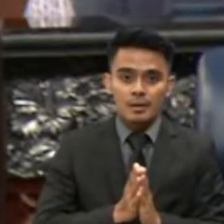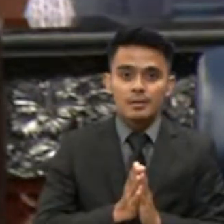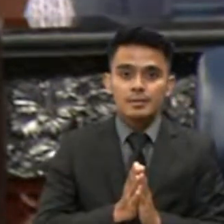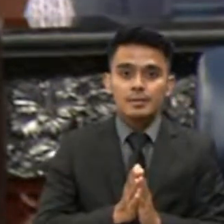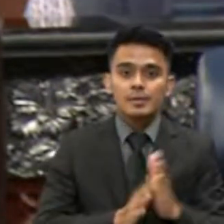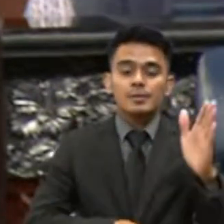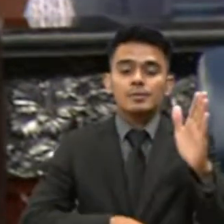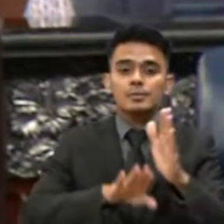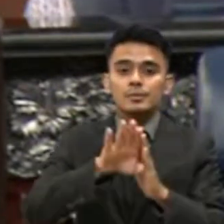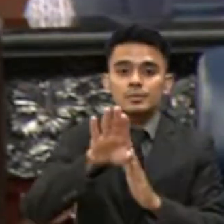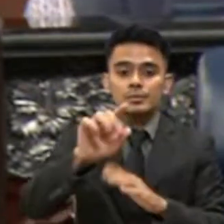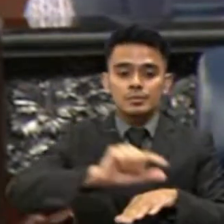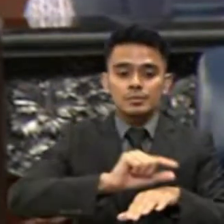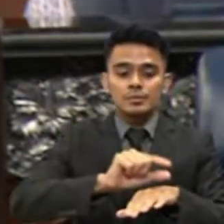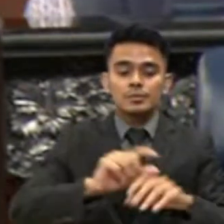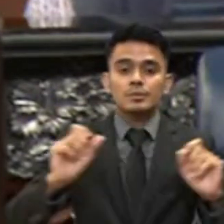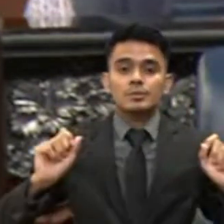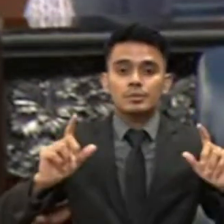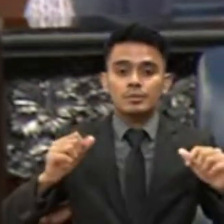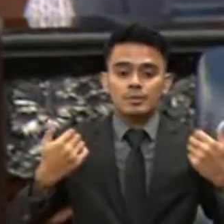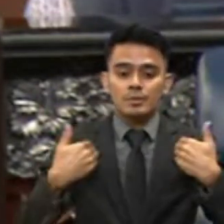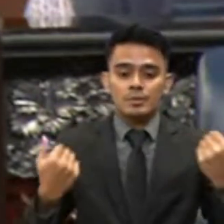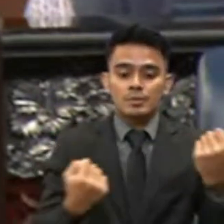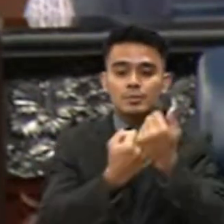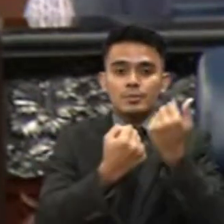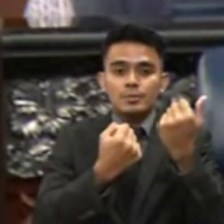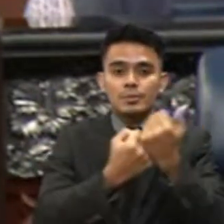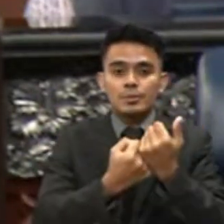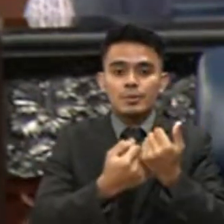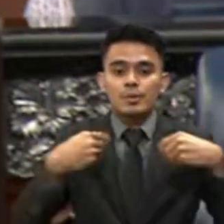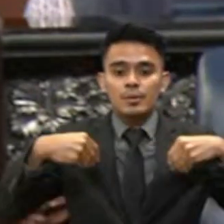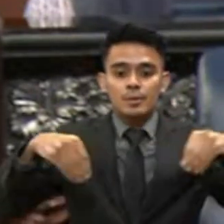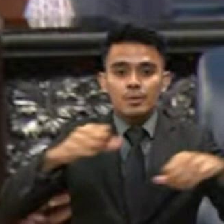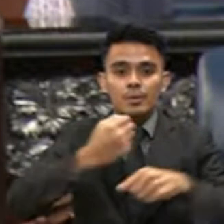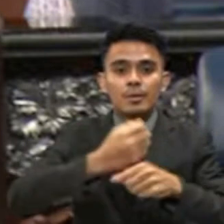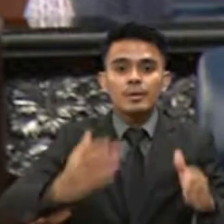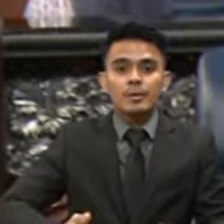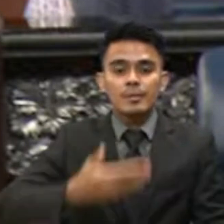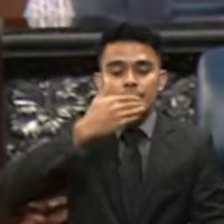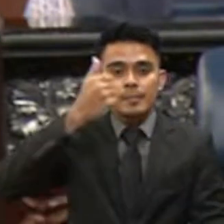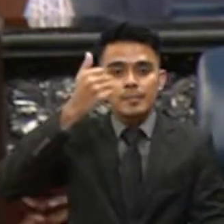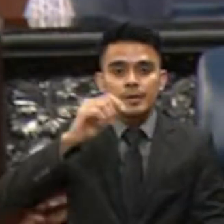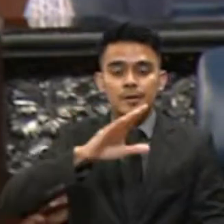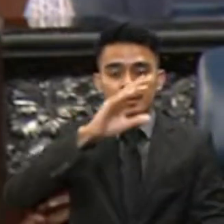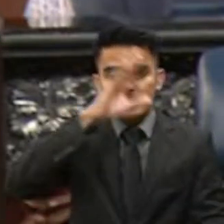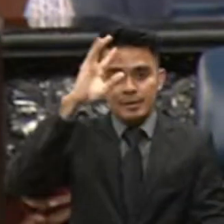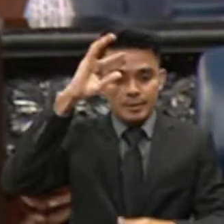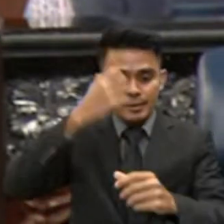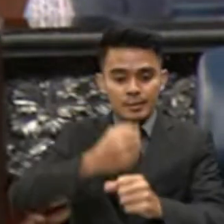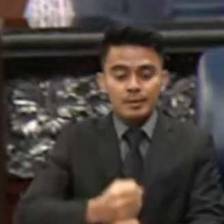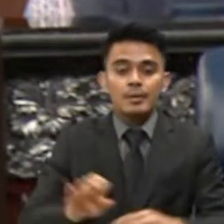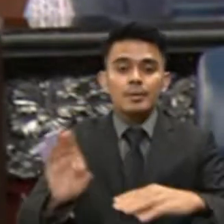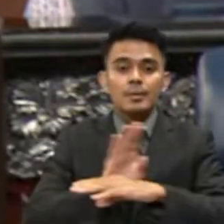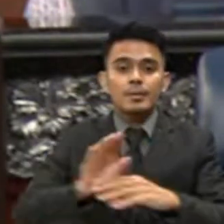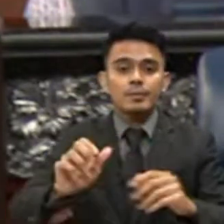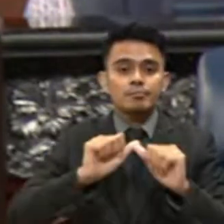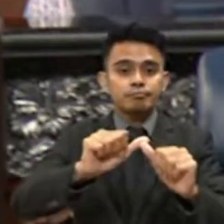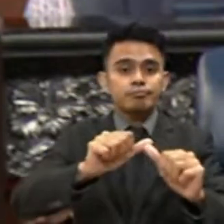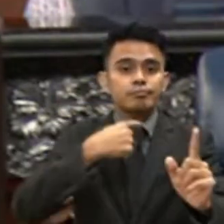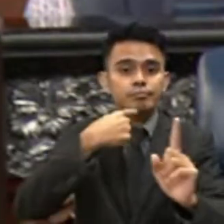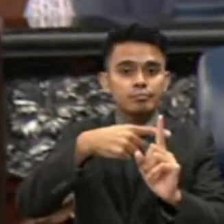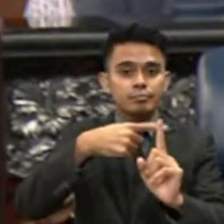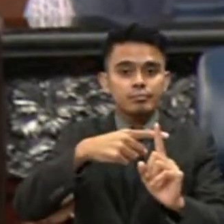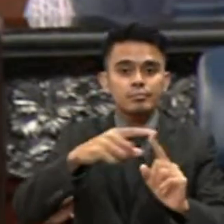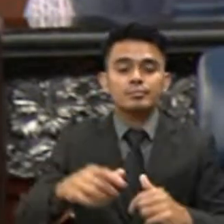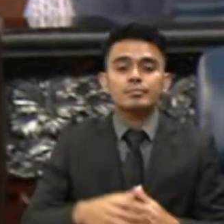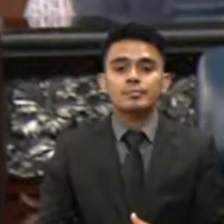terus dipacu oleh penggunaan swasta yang disokong oleh prospek pasaran buruh yang lebih baik dan keyakinan perniagaan yang kekal positif